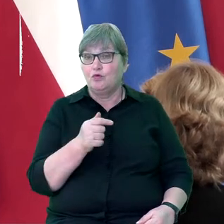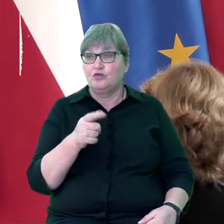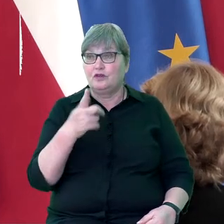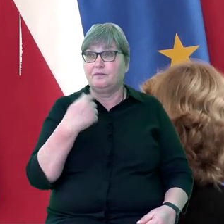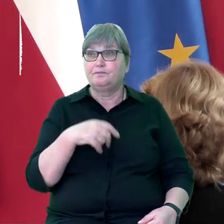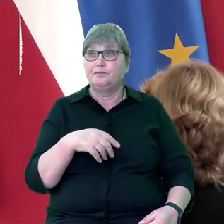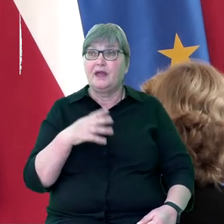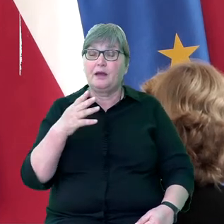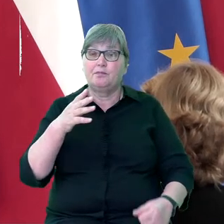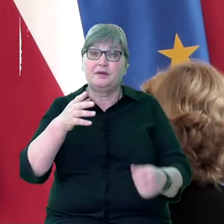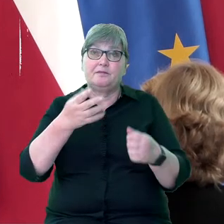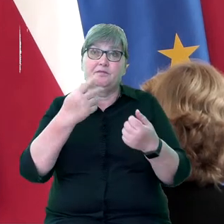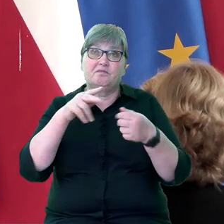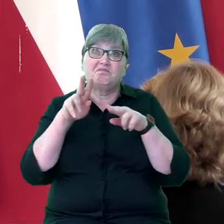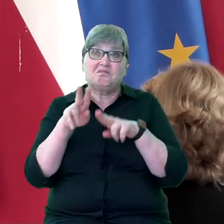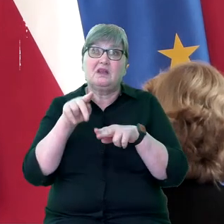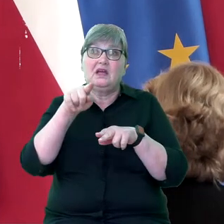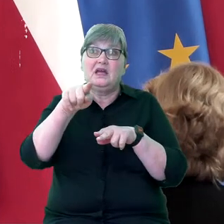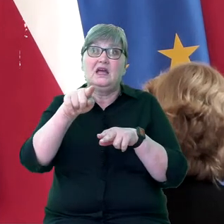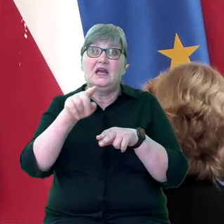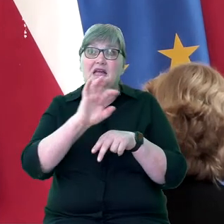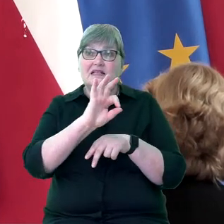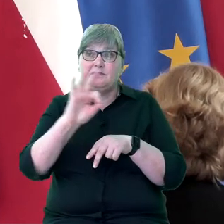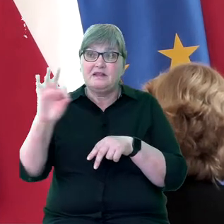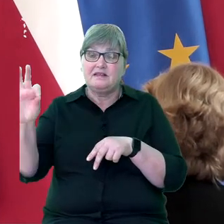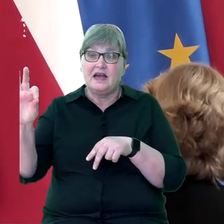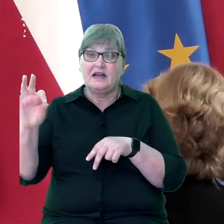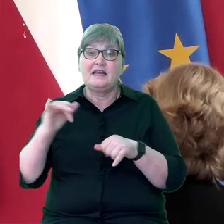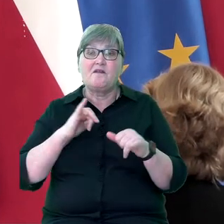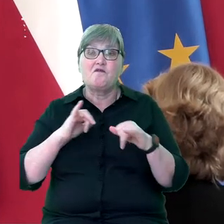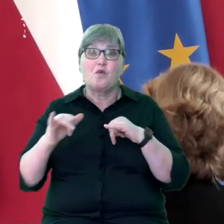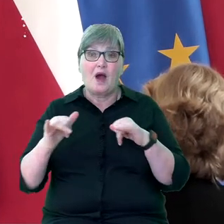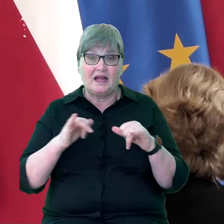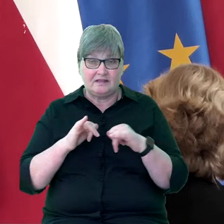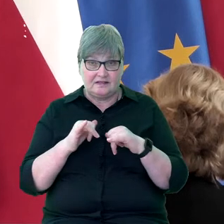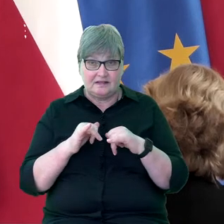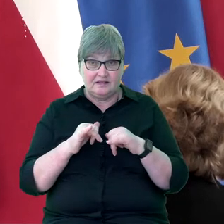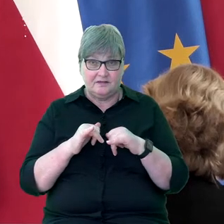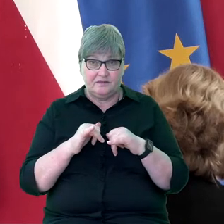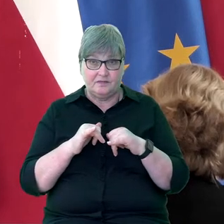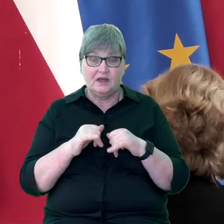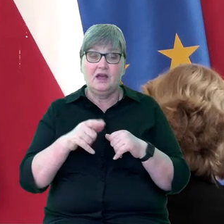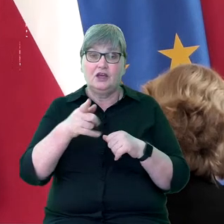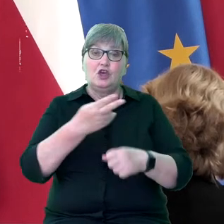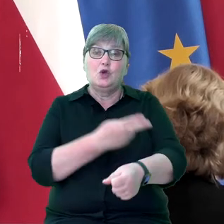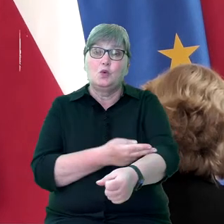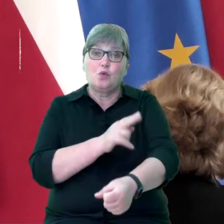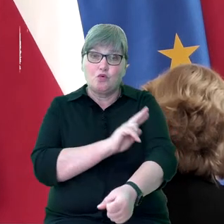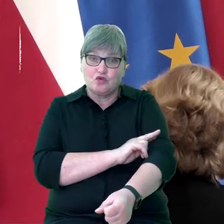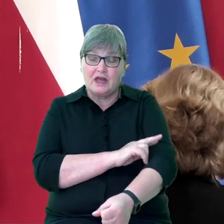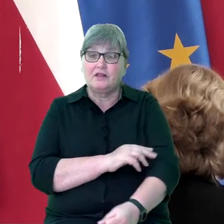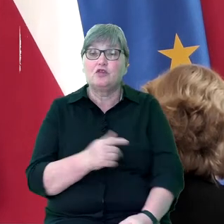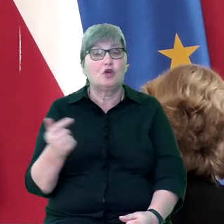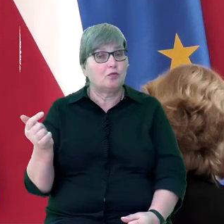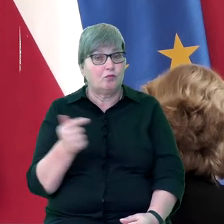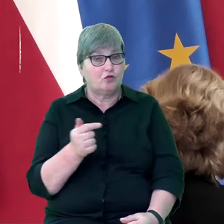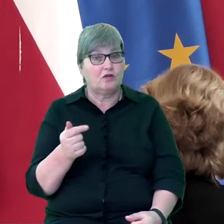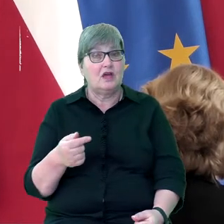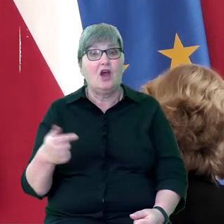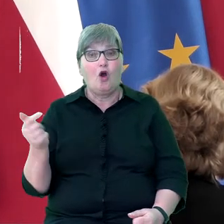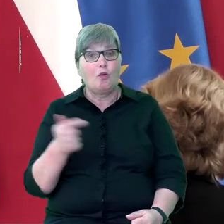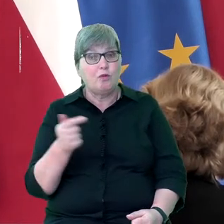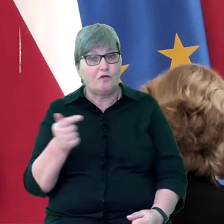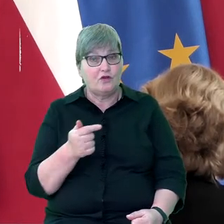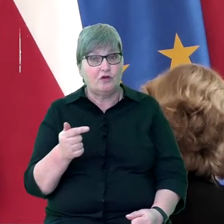uprawnieniach zwierzchnich w stosunku do całego korpusu urzędniczego. Na urzędniku ciążyły obowiązki, które wykraczały poza